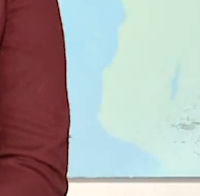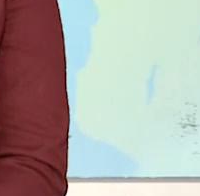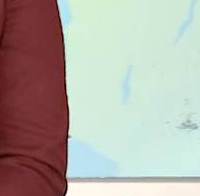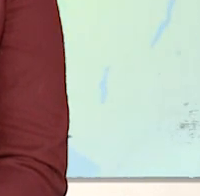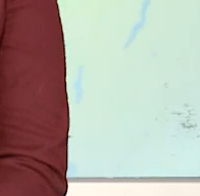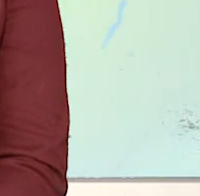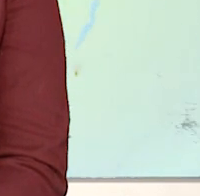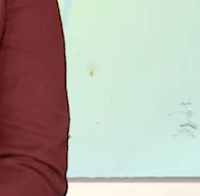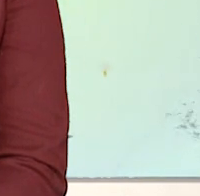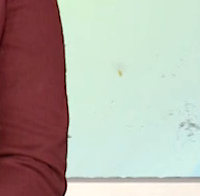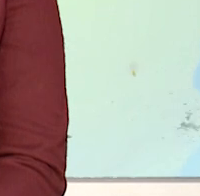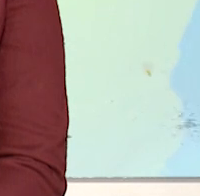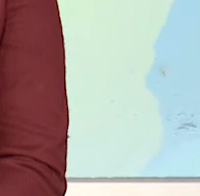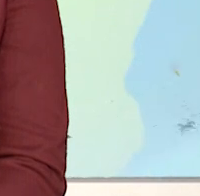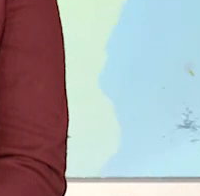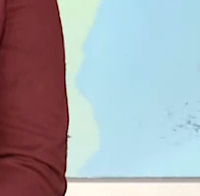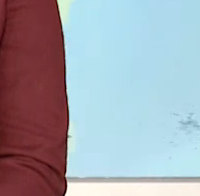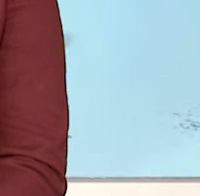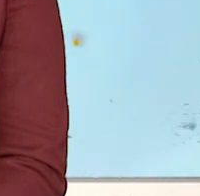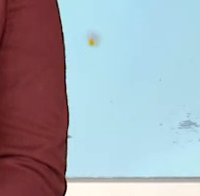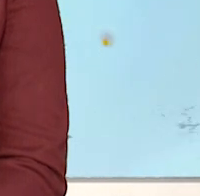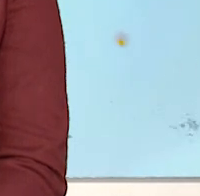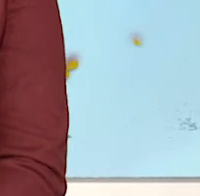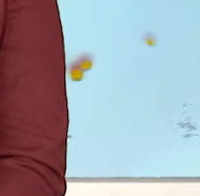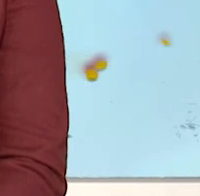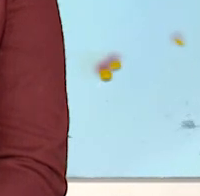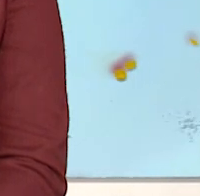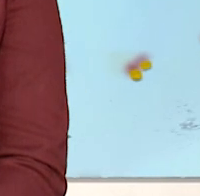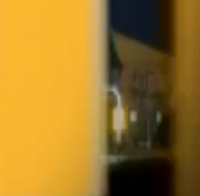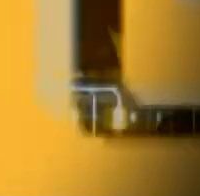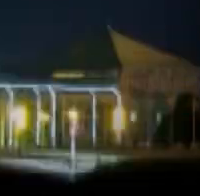අවස්ථාව ලබා දුන්නේ නැති නිසා විපක්ෂය ඊට විරෝධය පළ කළා